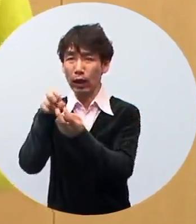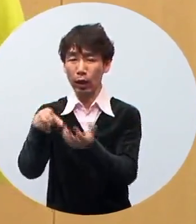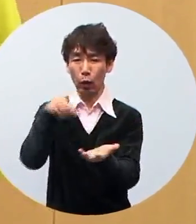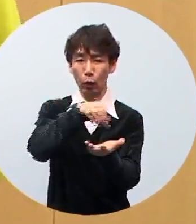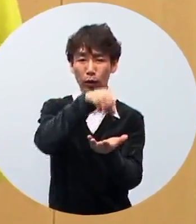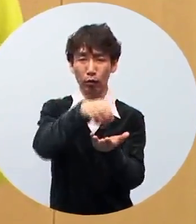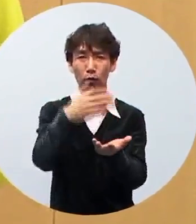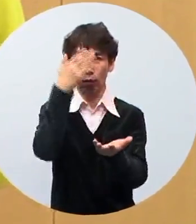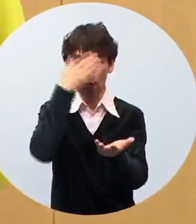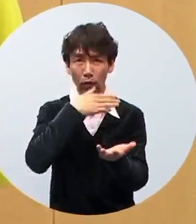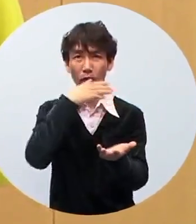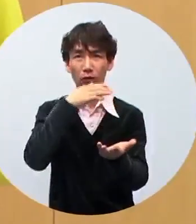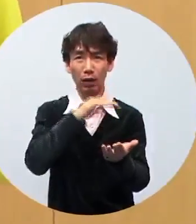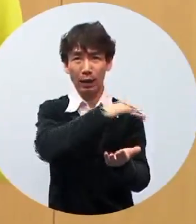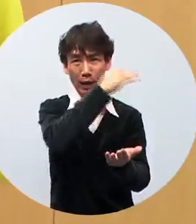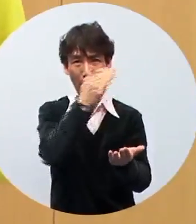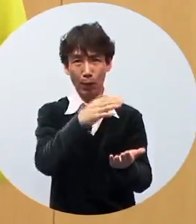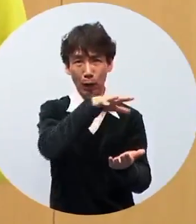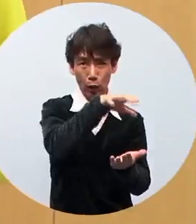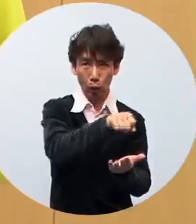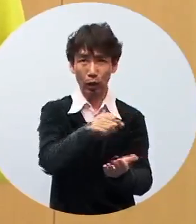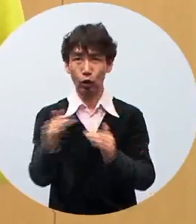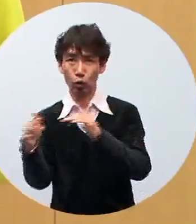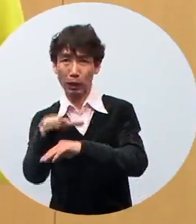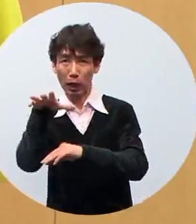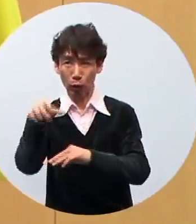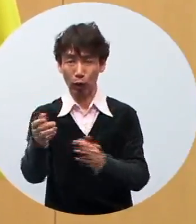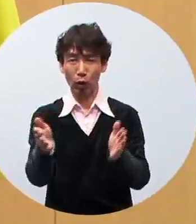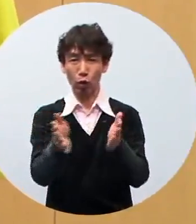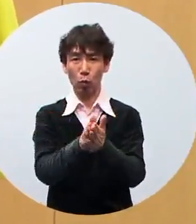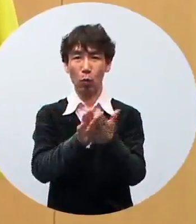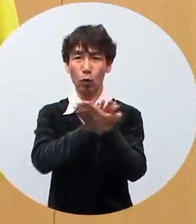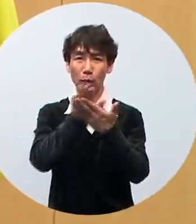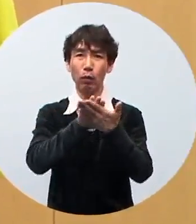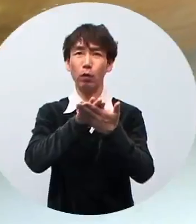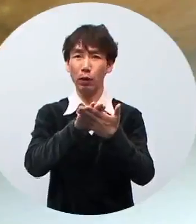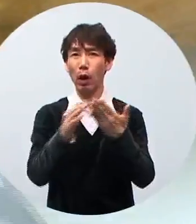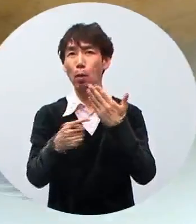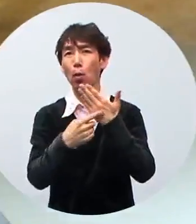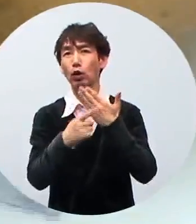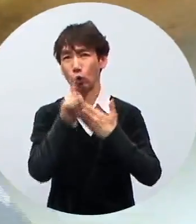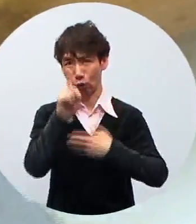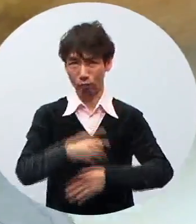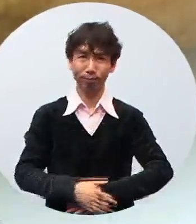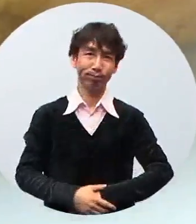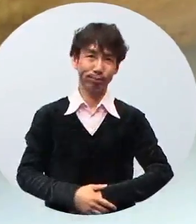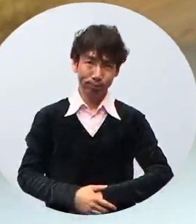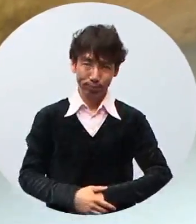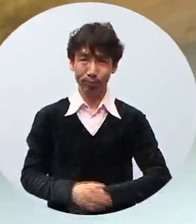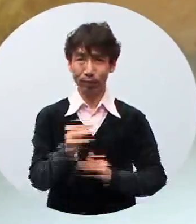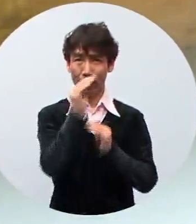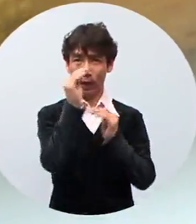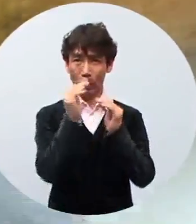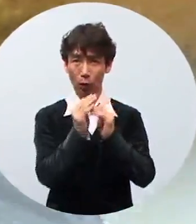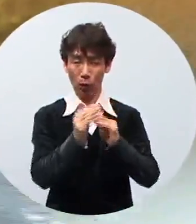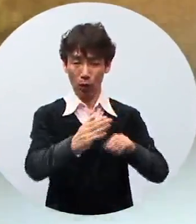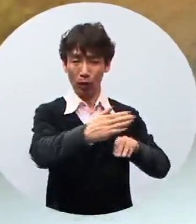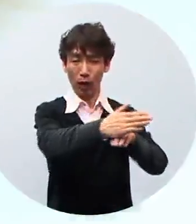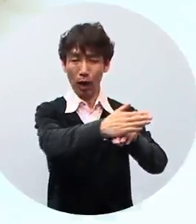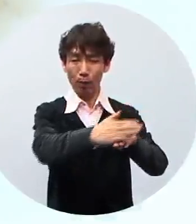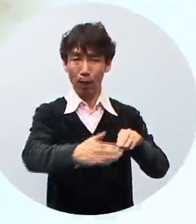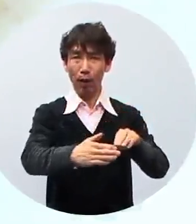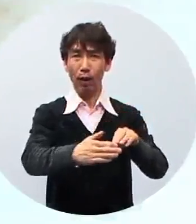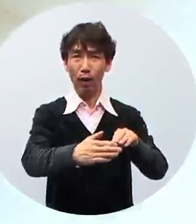い、山の幸と海の幸を組み合わせたことがポイントです。 タケノコは上部を斜めに切り